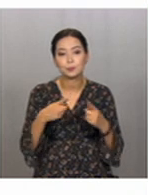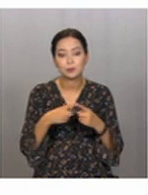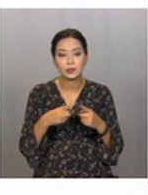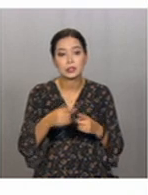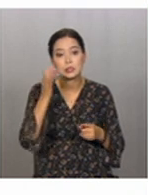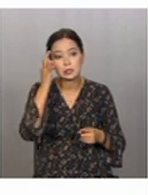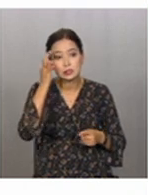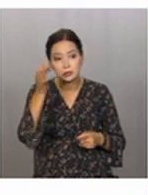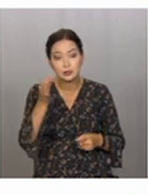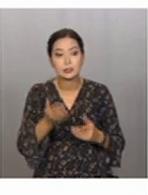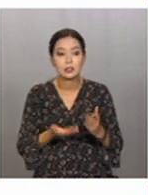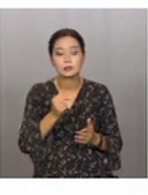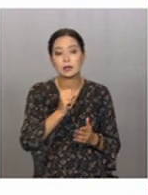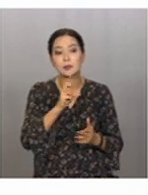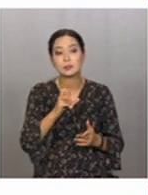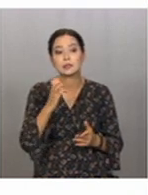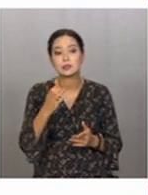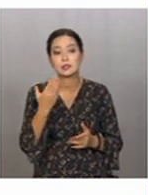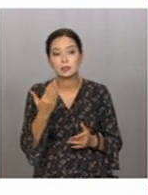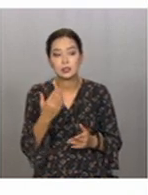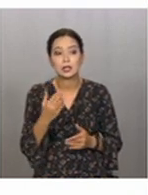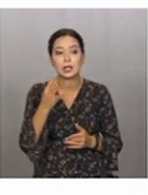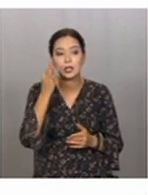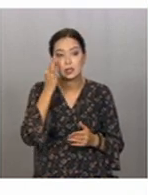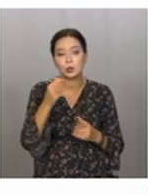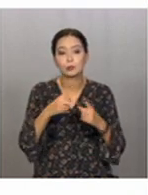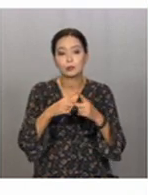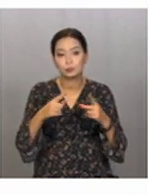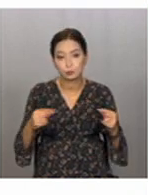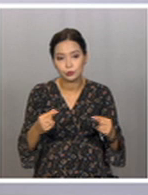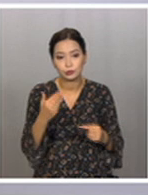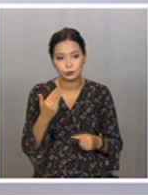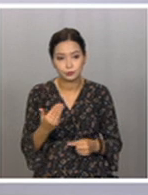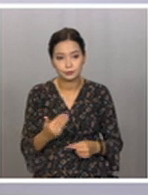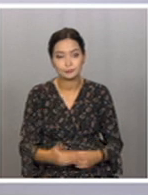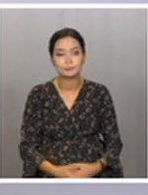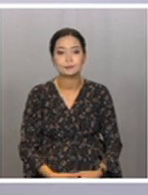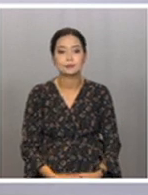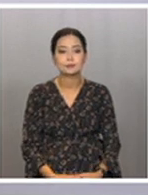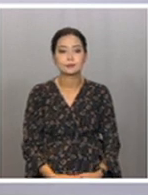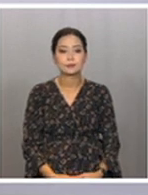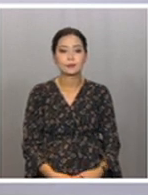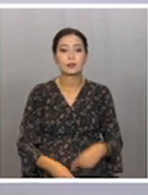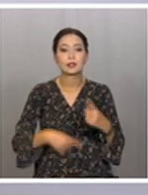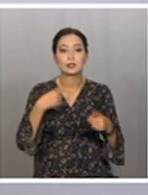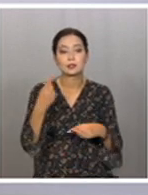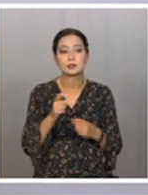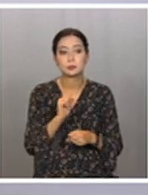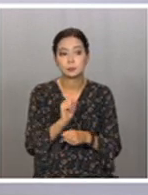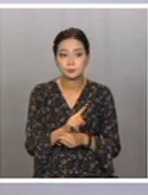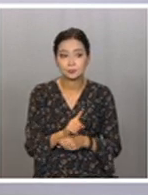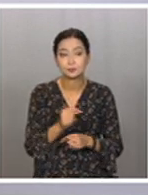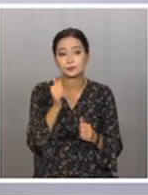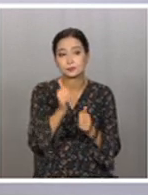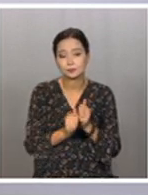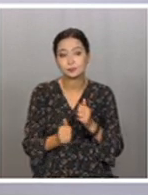яғни берілген A, B, C үш бұрышымыз тік бұрышты. Келесі тапсырма. Кез